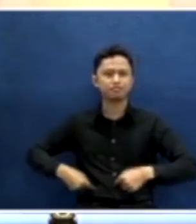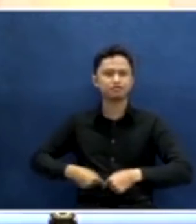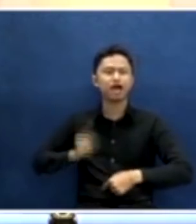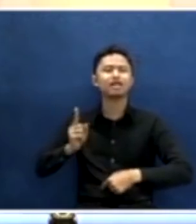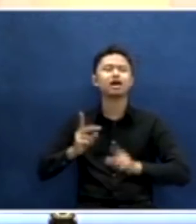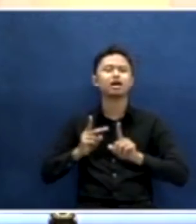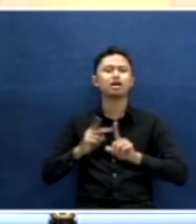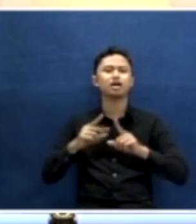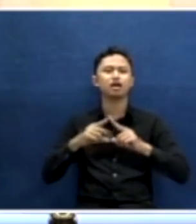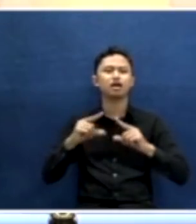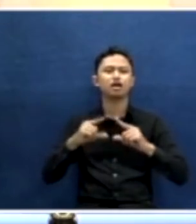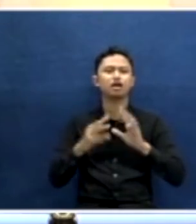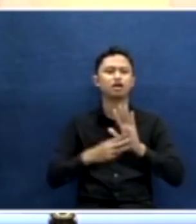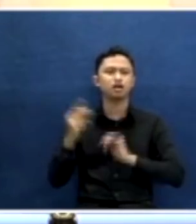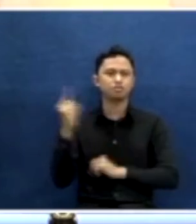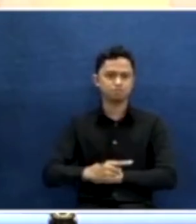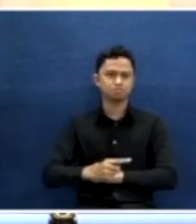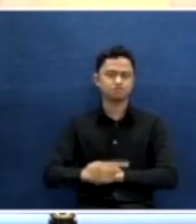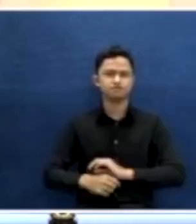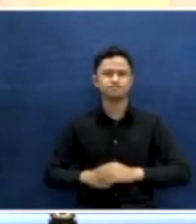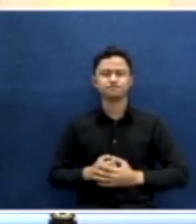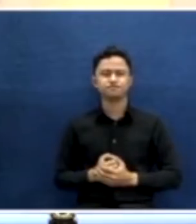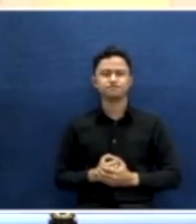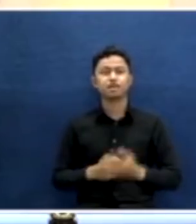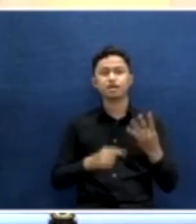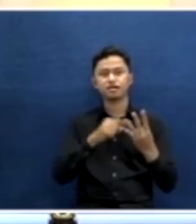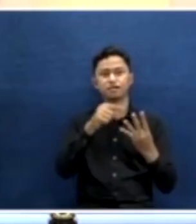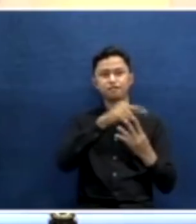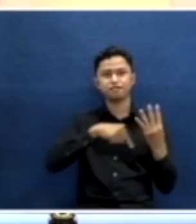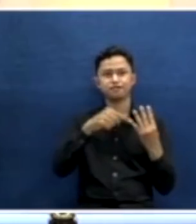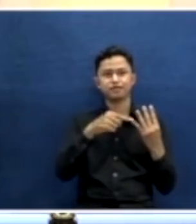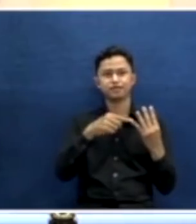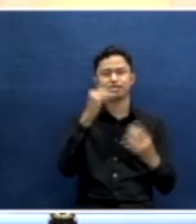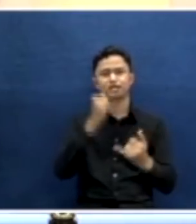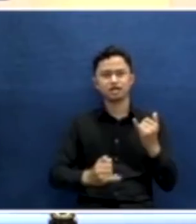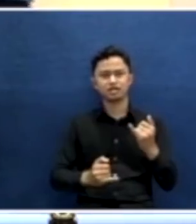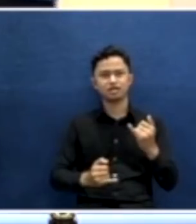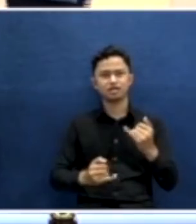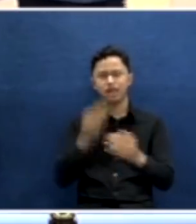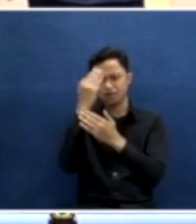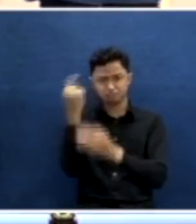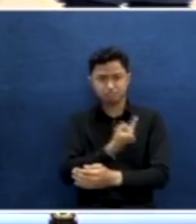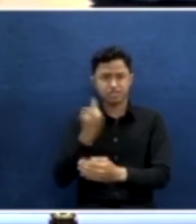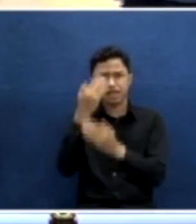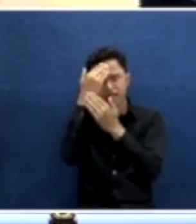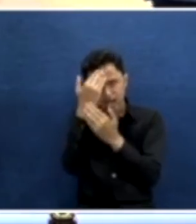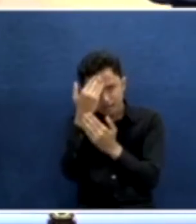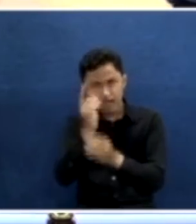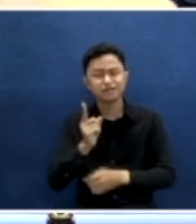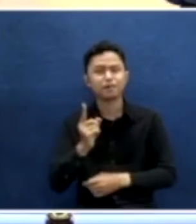kita membersihkan makanan kita yang keempat yang terakhir saatnya kita itu tergantung sama makanan kita